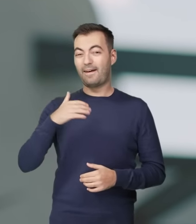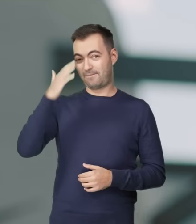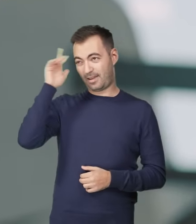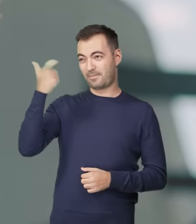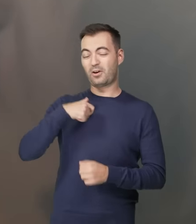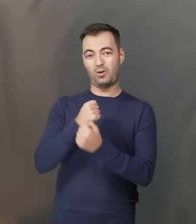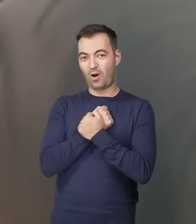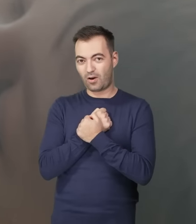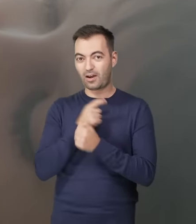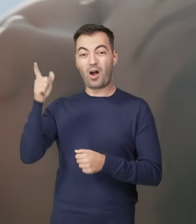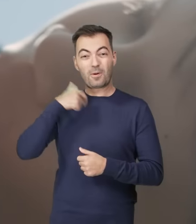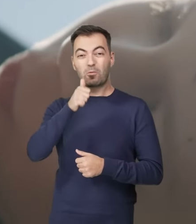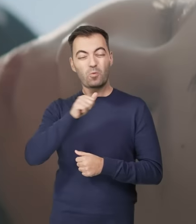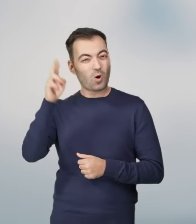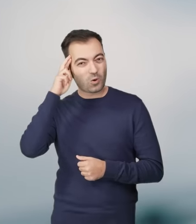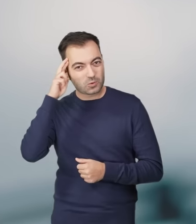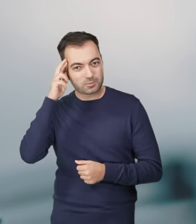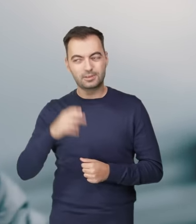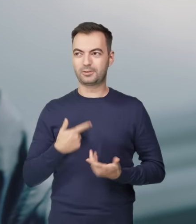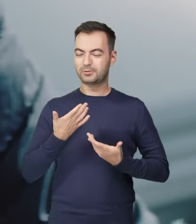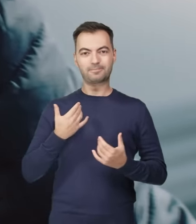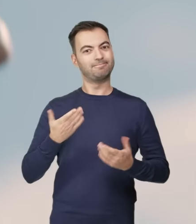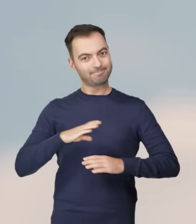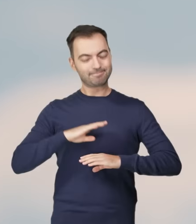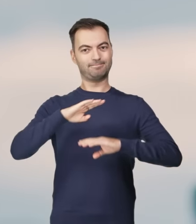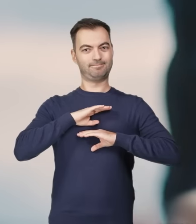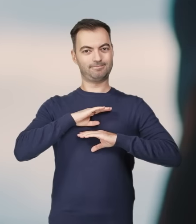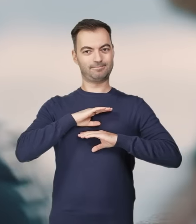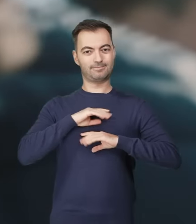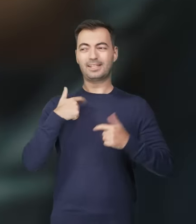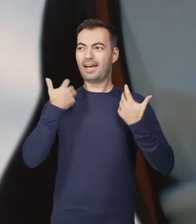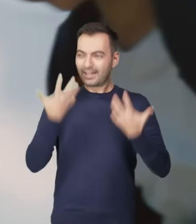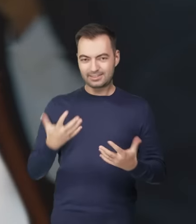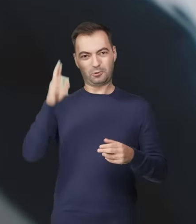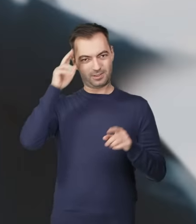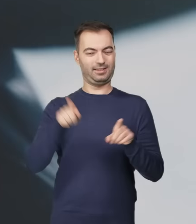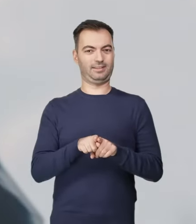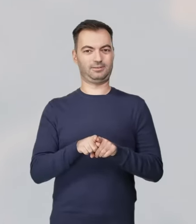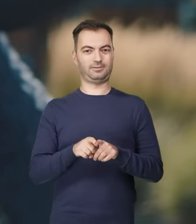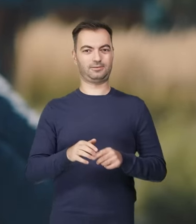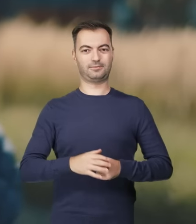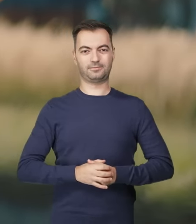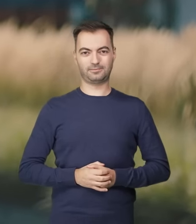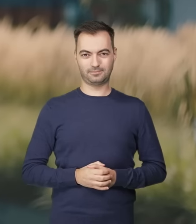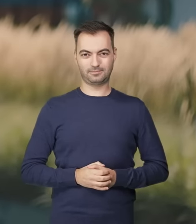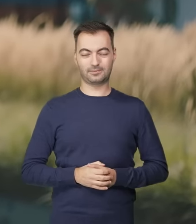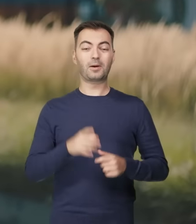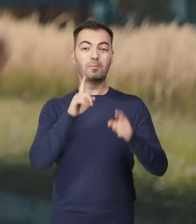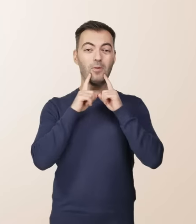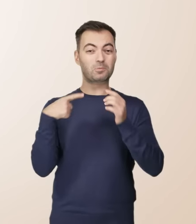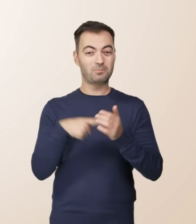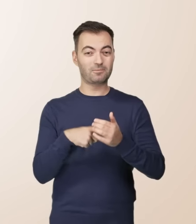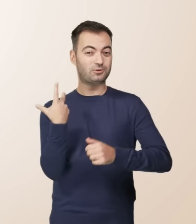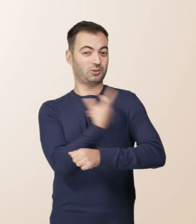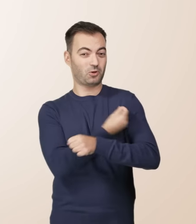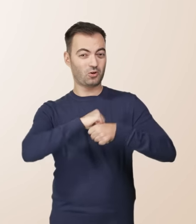Ale gdy ktoś cię kocha, chce cię zrozumieć. To daje siłę. Też chcę zrozumieć. Porozmawiajmy o